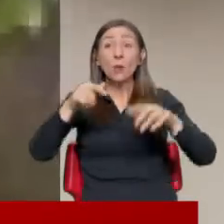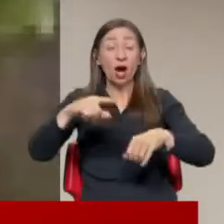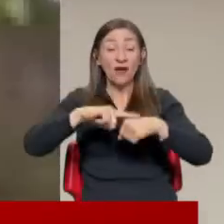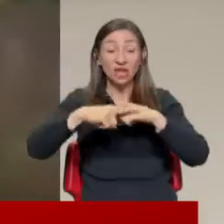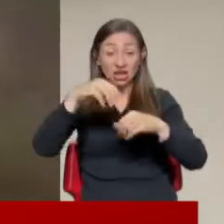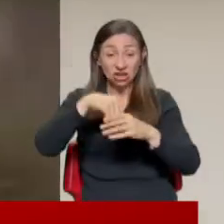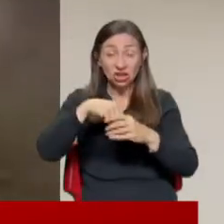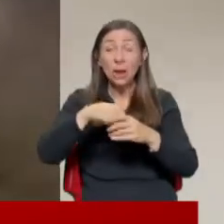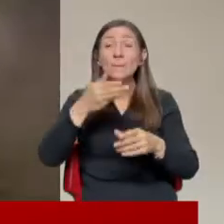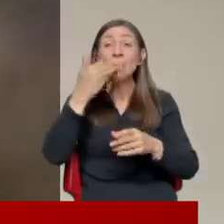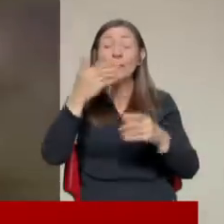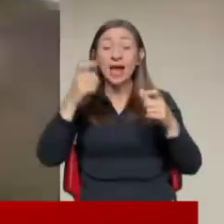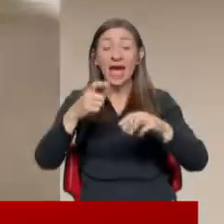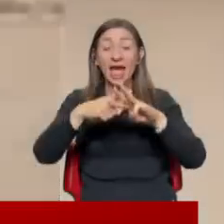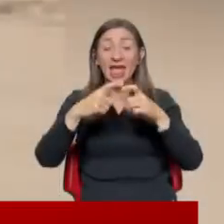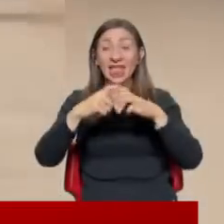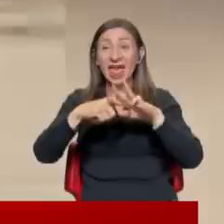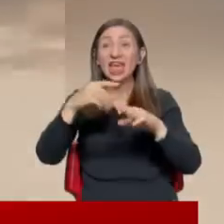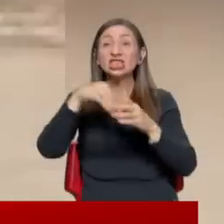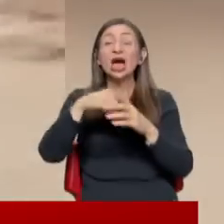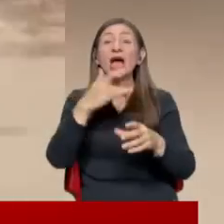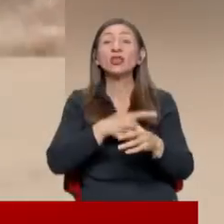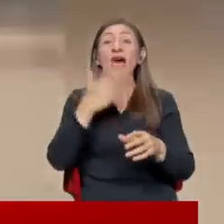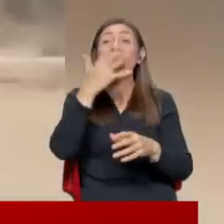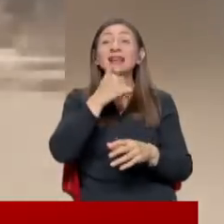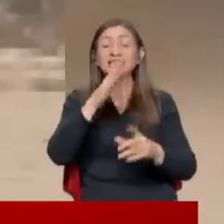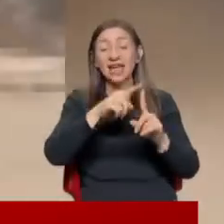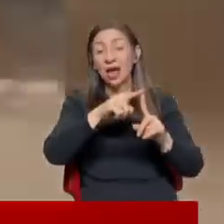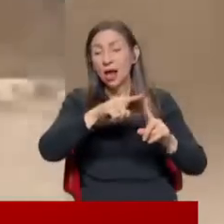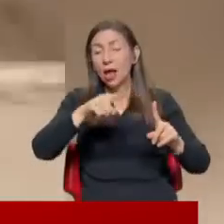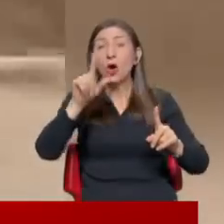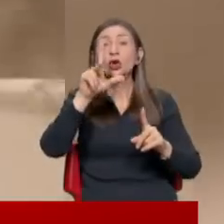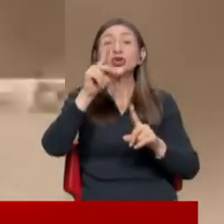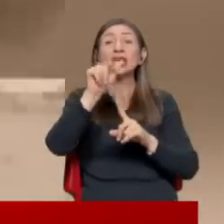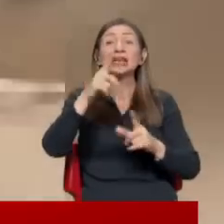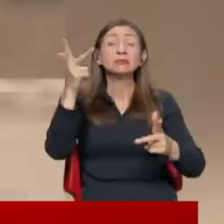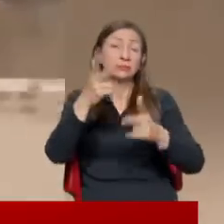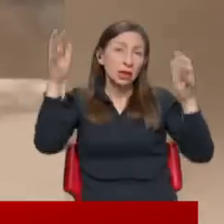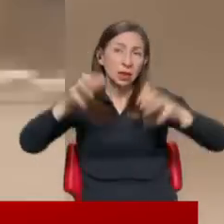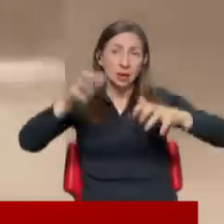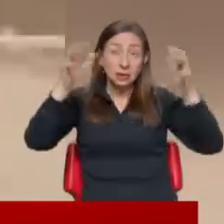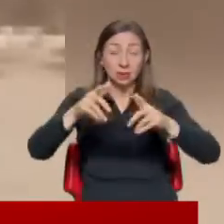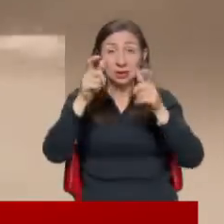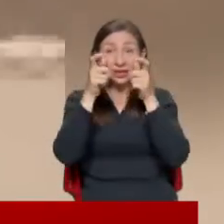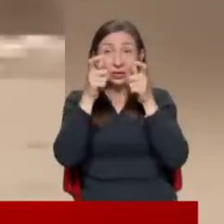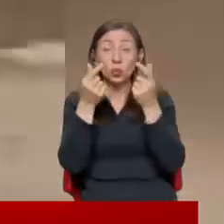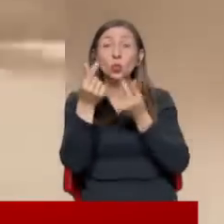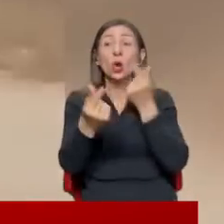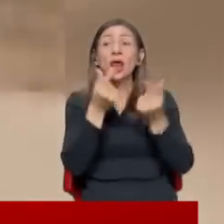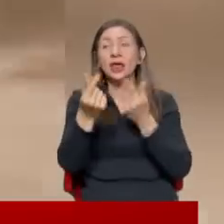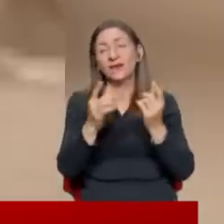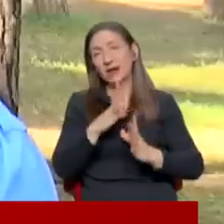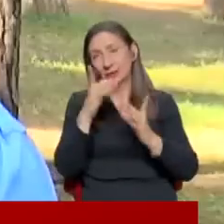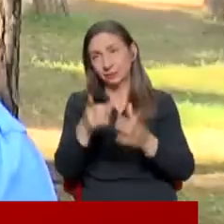hafta için Marmara'dan Ege'ye, İç Anadolu'dan Karadeniz'e kadar 13 ilde şiddetli yağışa karşı sarı kodlu